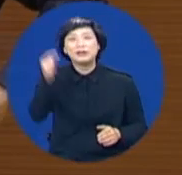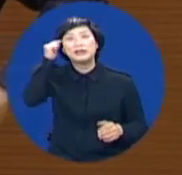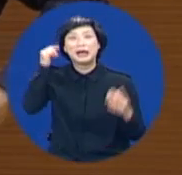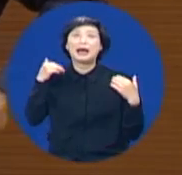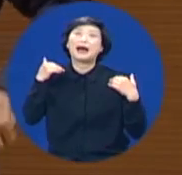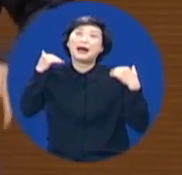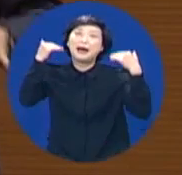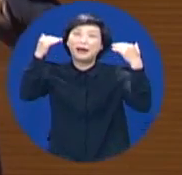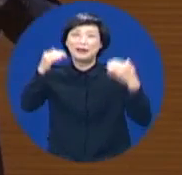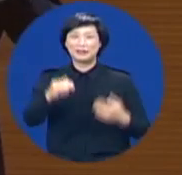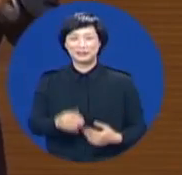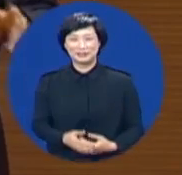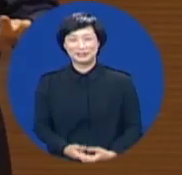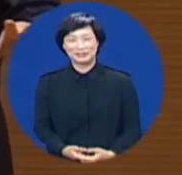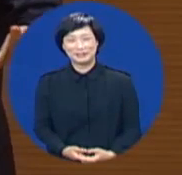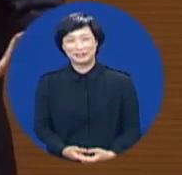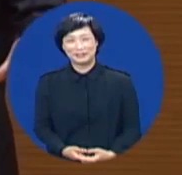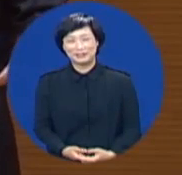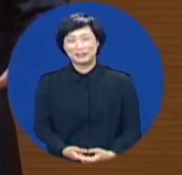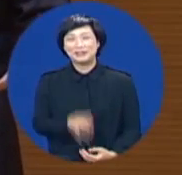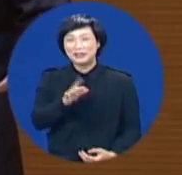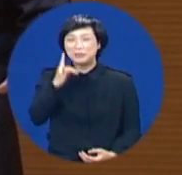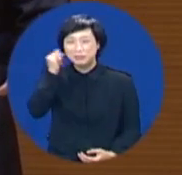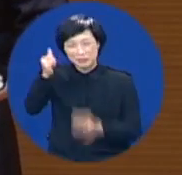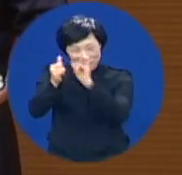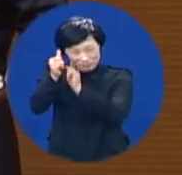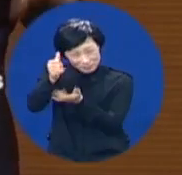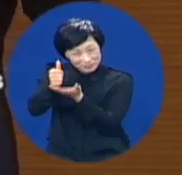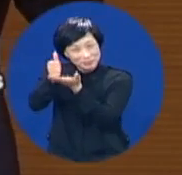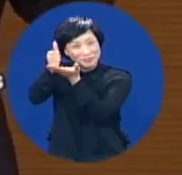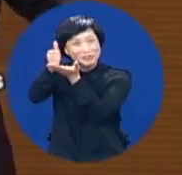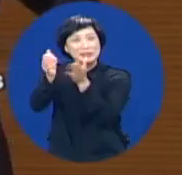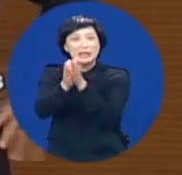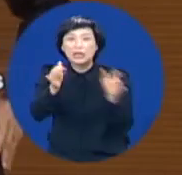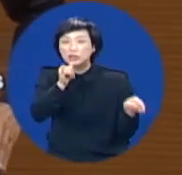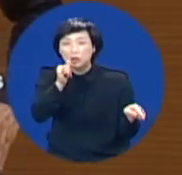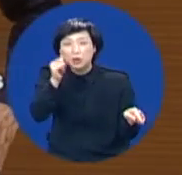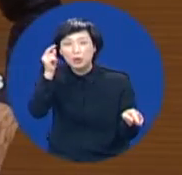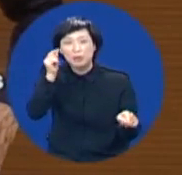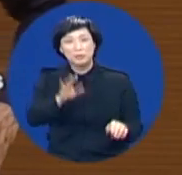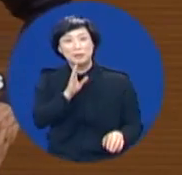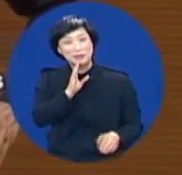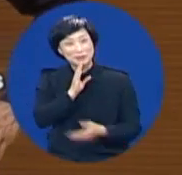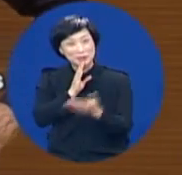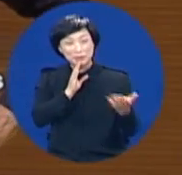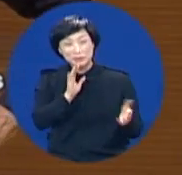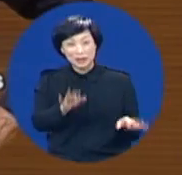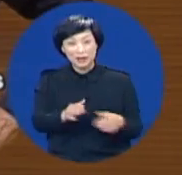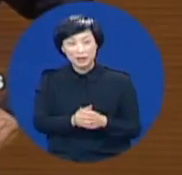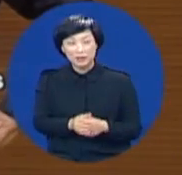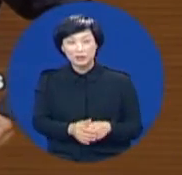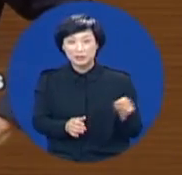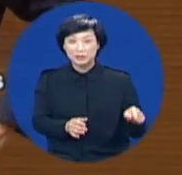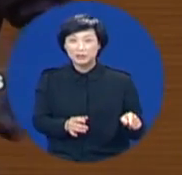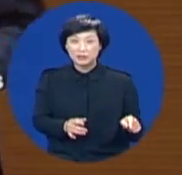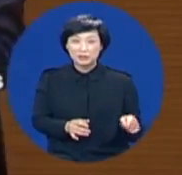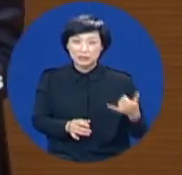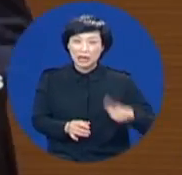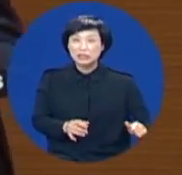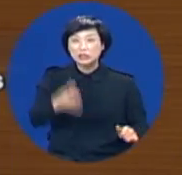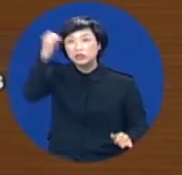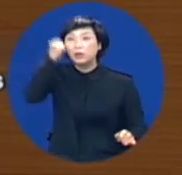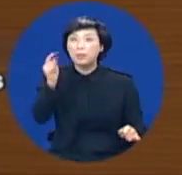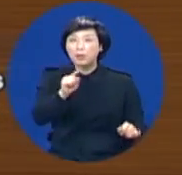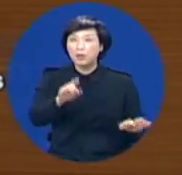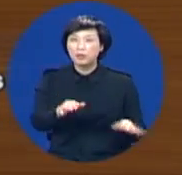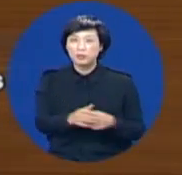들어서 부모에게 효도하기 시작하죠. 네, 못 해줬냐? 부모에게 기억나는 게 뭐냐? 놀고